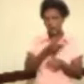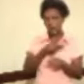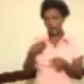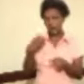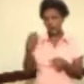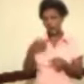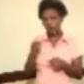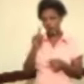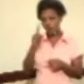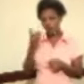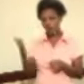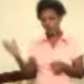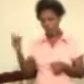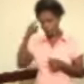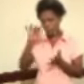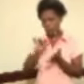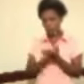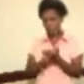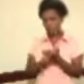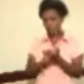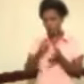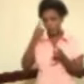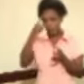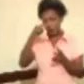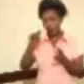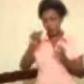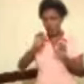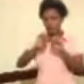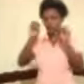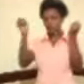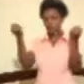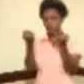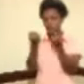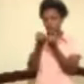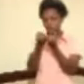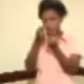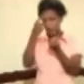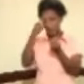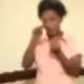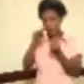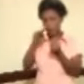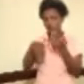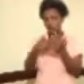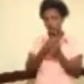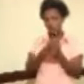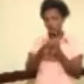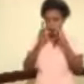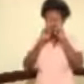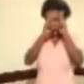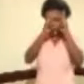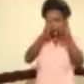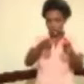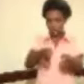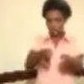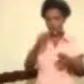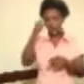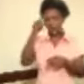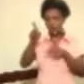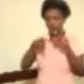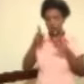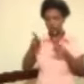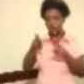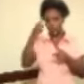une approche qui est à la fois économique, sociale, même capable de dire tout qui est basé sur le respect fondamental de